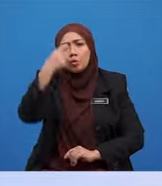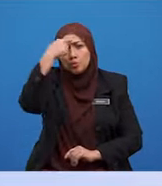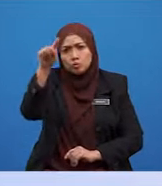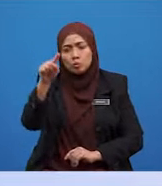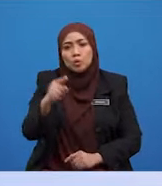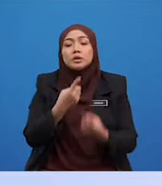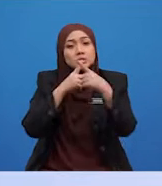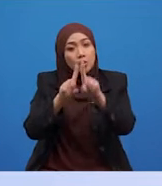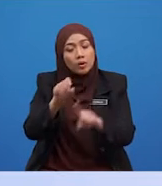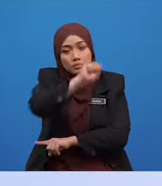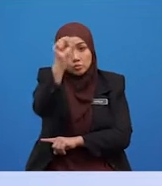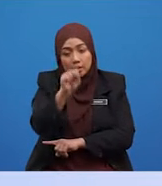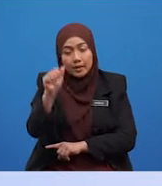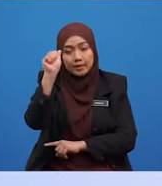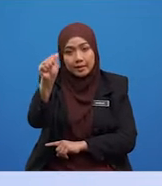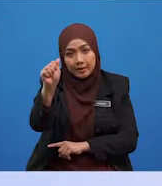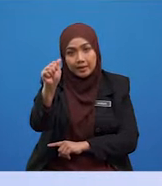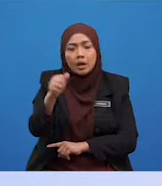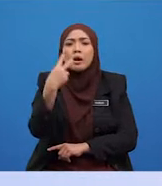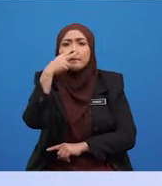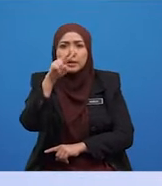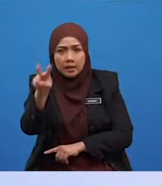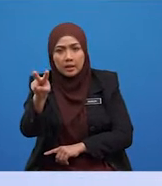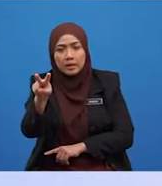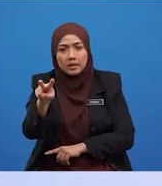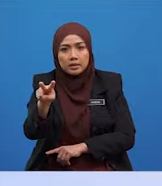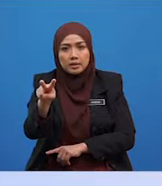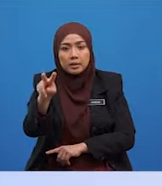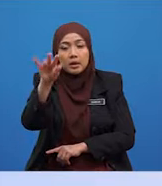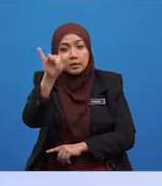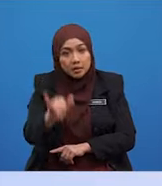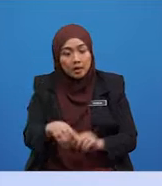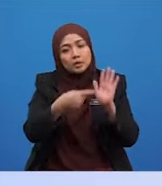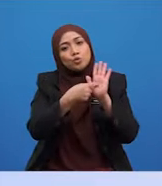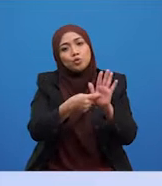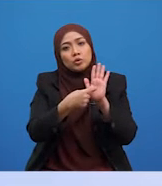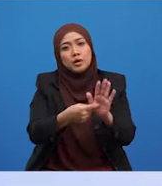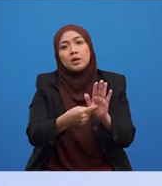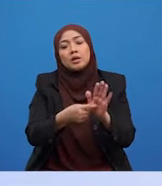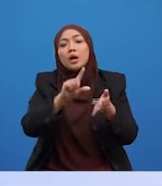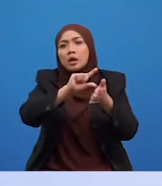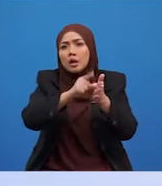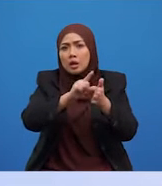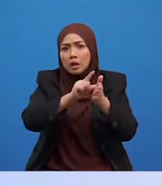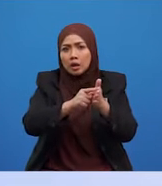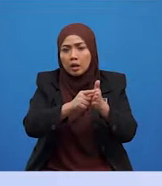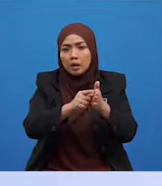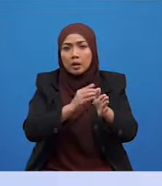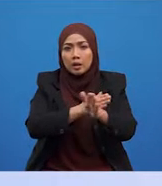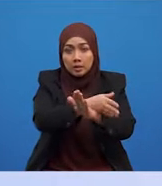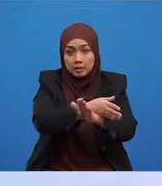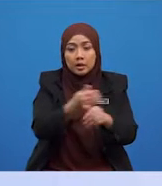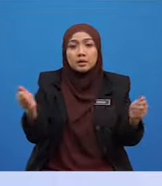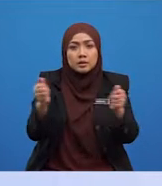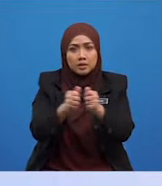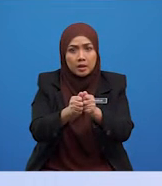Untuk menjawab soalan A, perhatikan paparan. Jejari yang berserenjang dengan